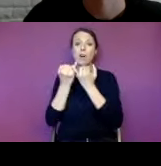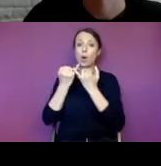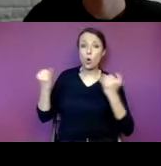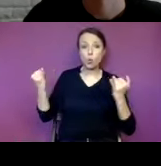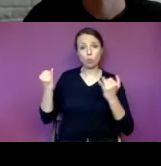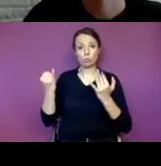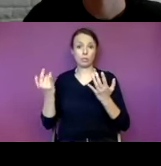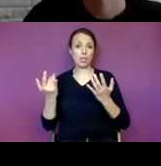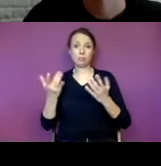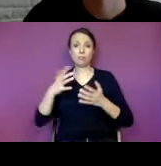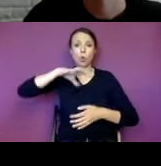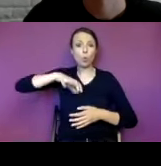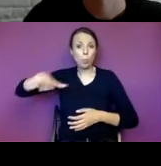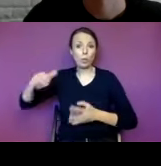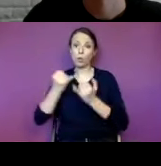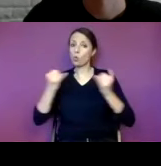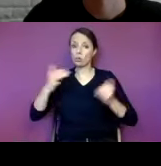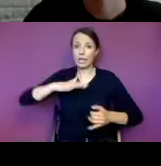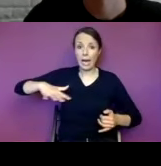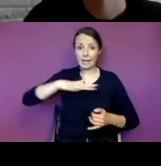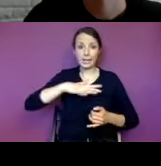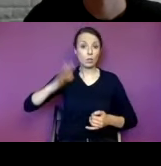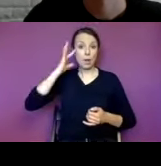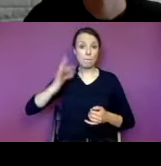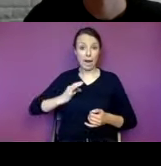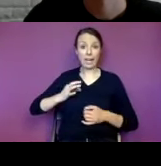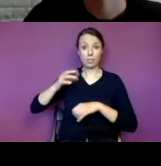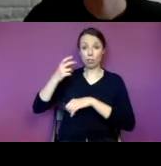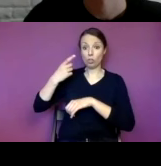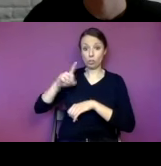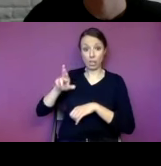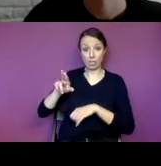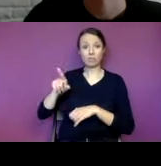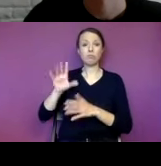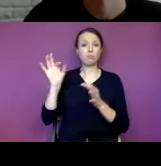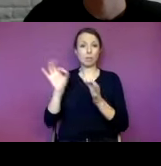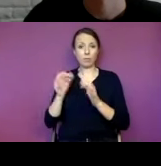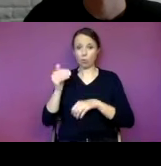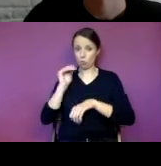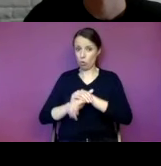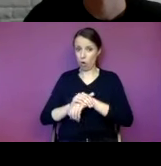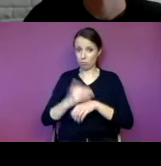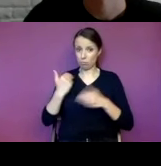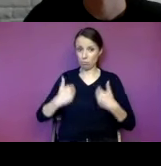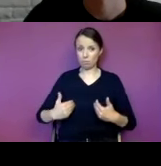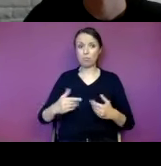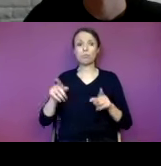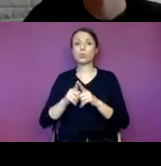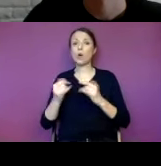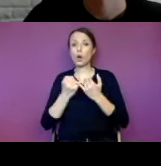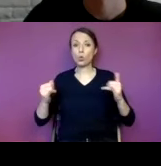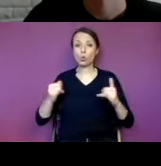pojęcie, które no często, to pani się pewnie doktor ze mną zgodzi, że jest takie pojęcie konturbanizacji. Prawda? W pewnym okresie też mówiono